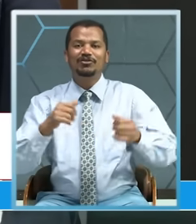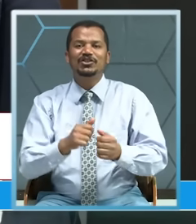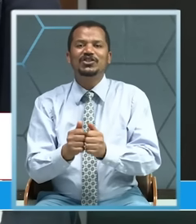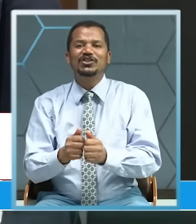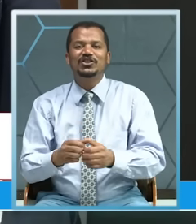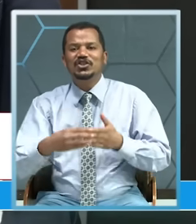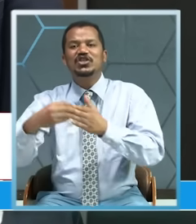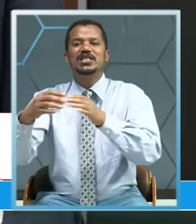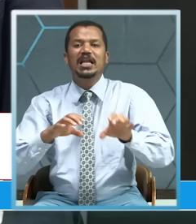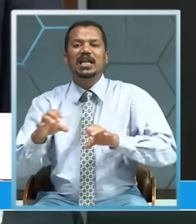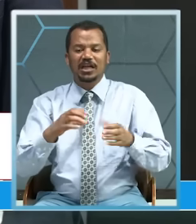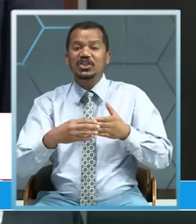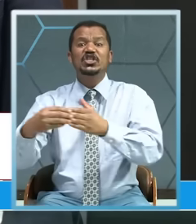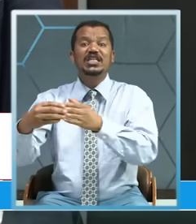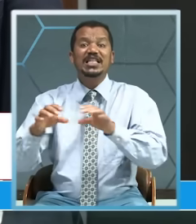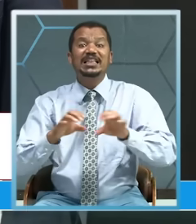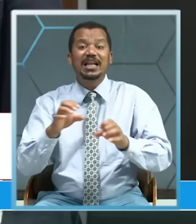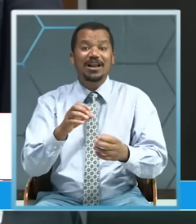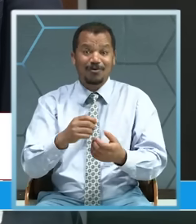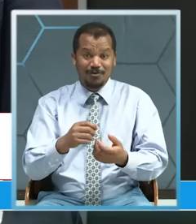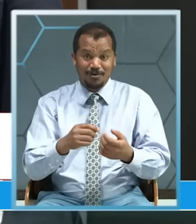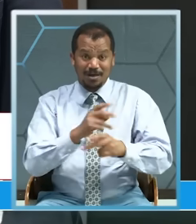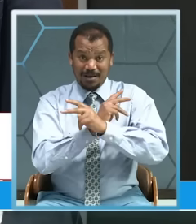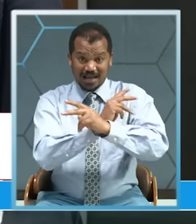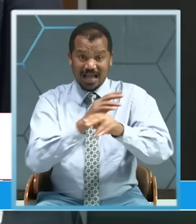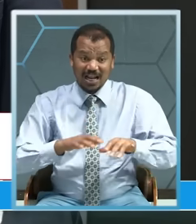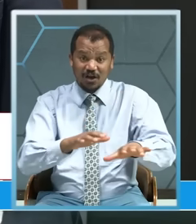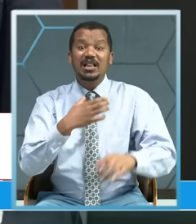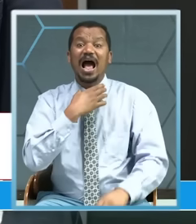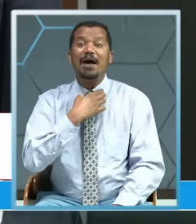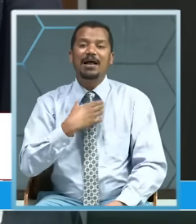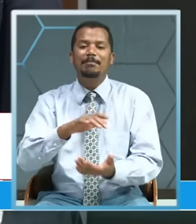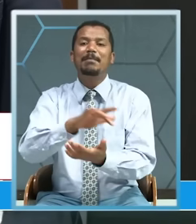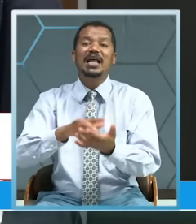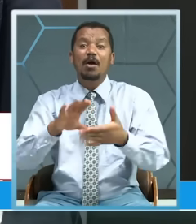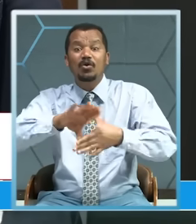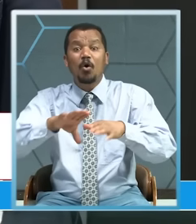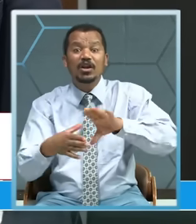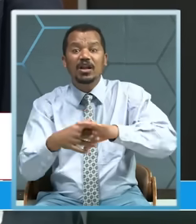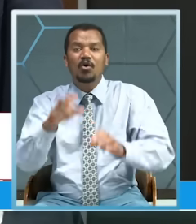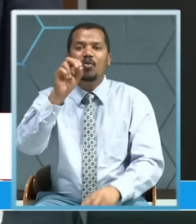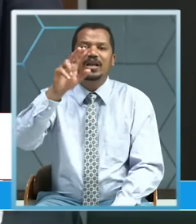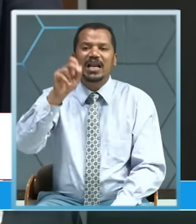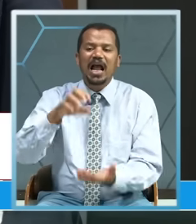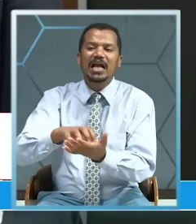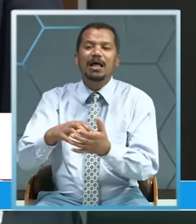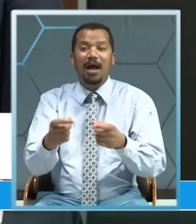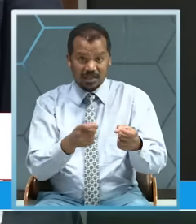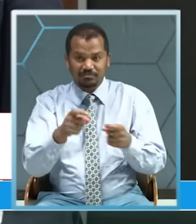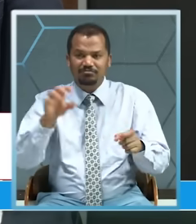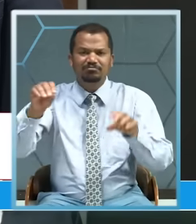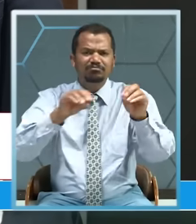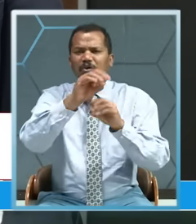ሽኝት ተደረገላቸው። ሽኝት የተደረገላቸው ምልምል የመከላከያ ሰራዊት አባላት በማዕከላዊ ጎንደር ዞን ወረዳዎችና